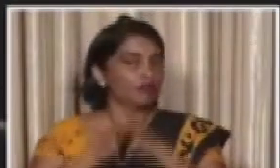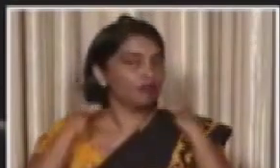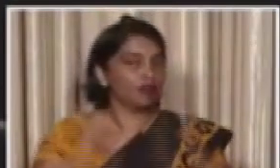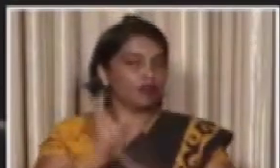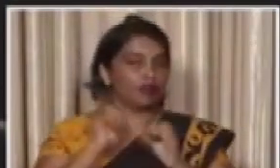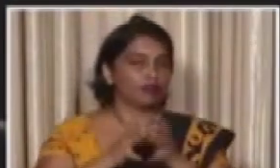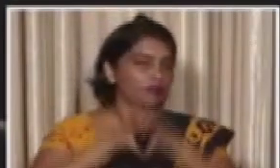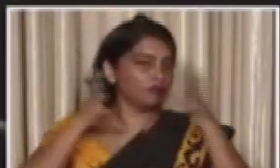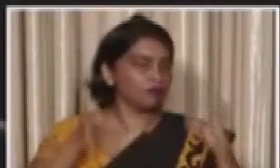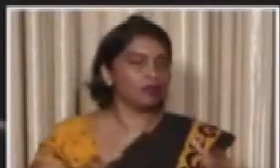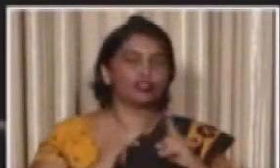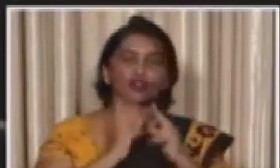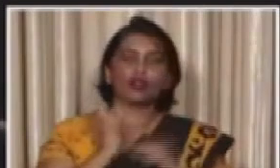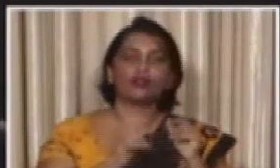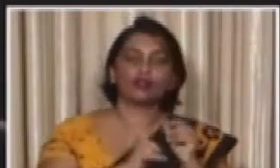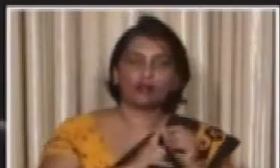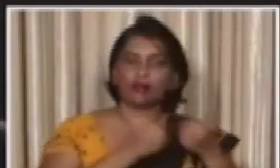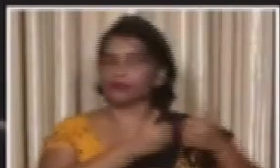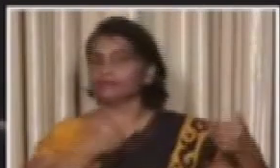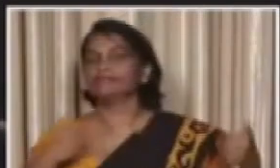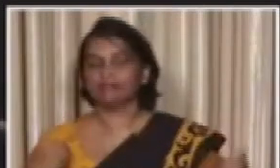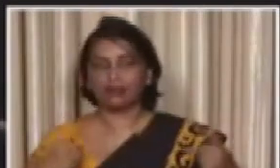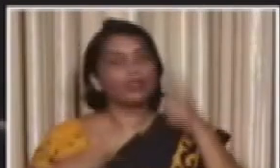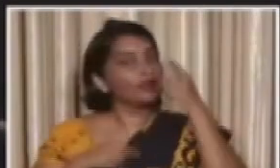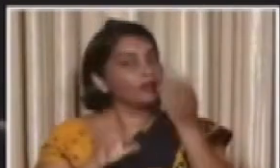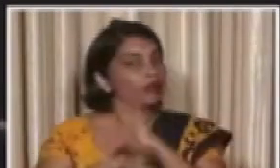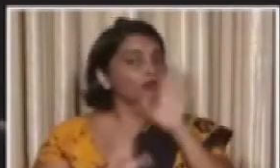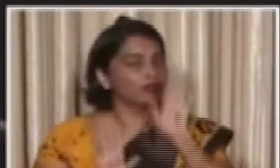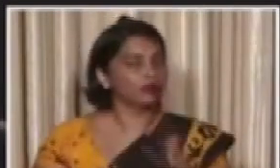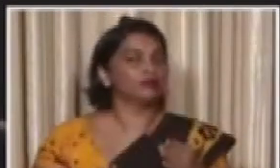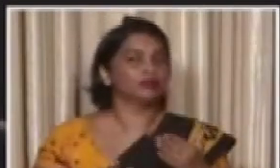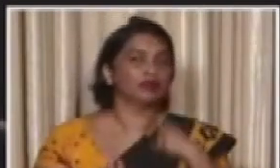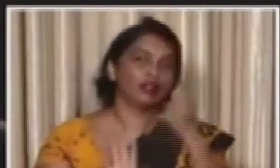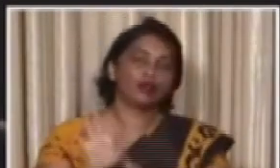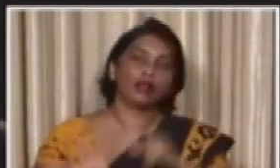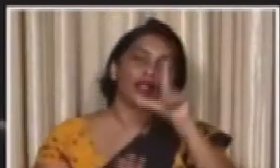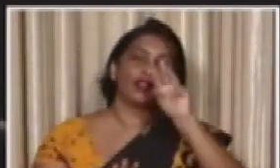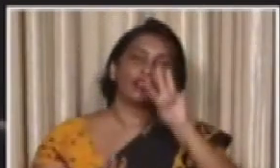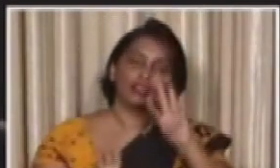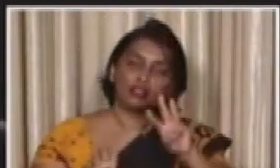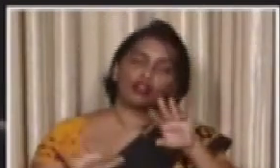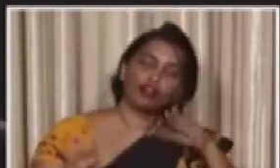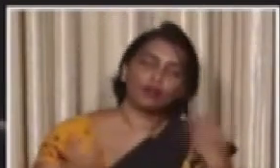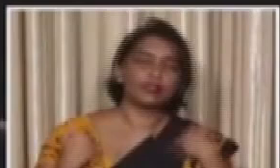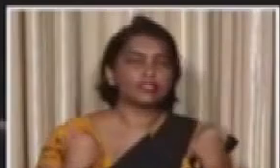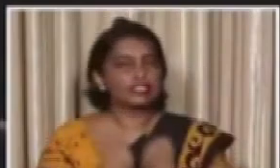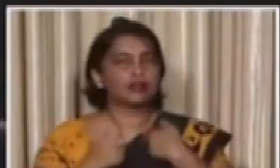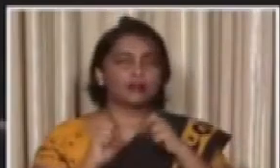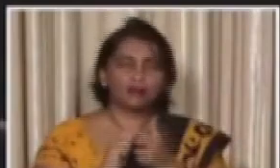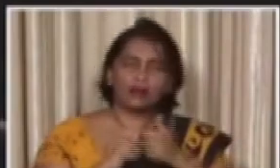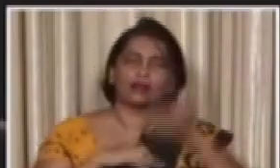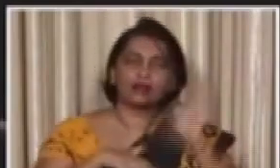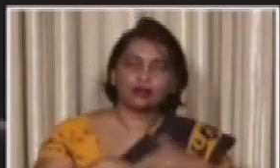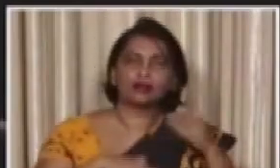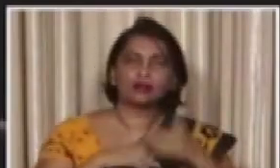මන්ත්‍රී සංඛ්‍යාවක් එක්සත් ජාතික පක්ෂයේ නිවත් වීමයි. එදා තමයි අවුරුදු 73ක් කුමන අභියෝගයකටවත් එල්ල වුණු